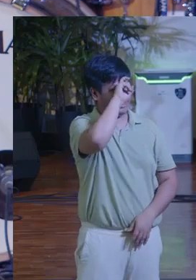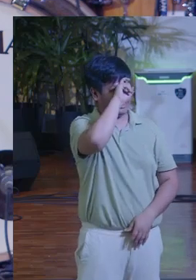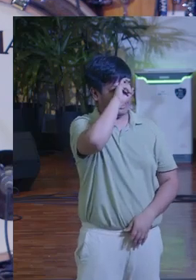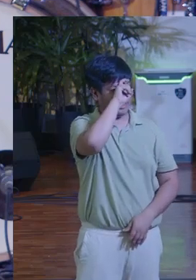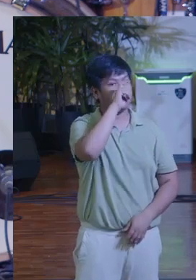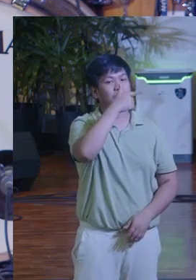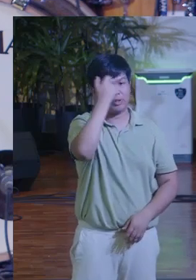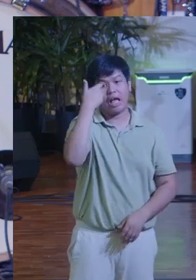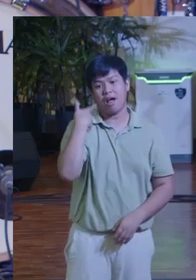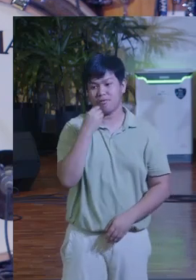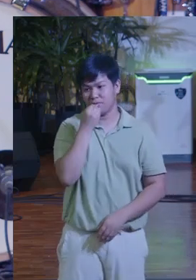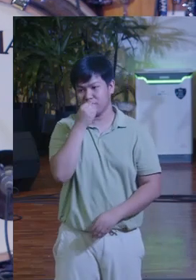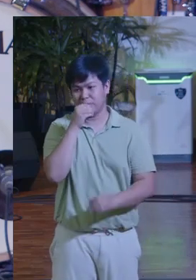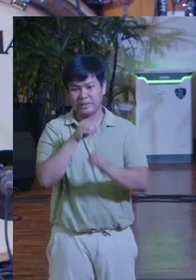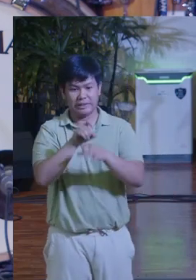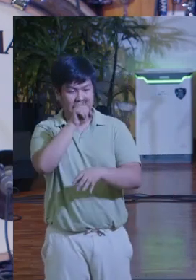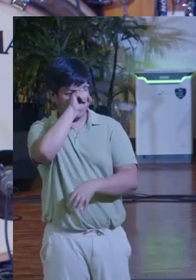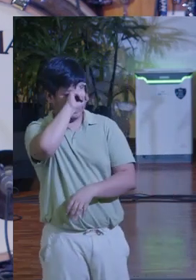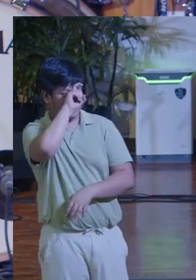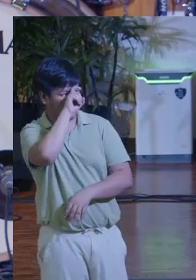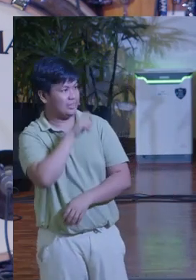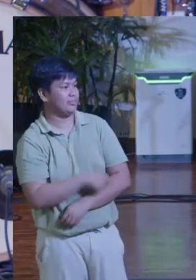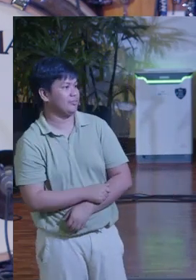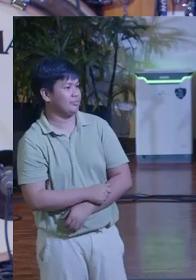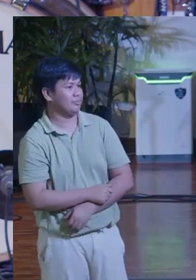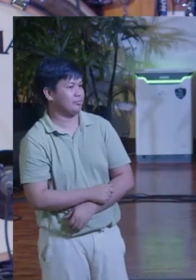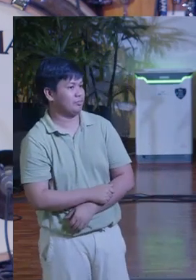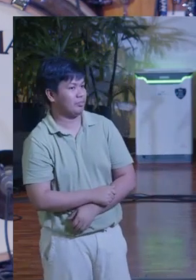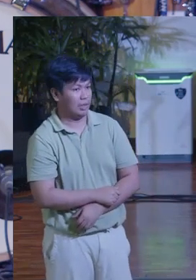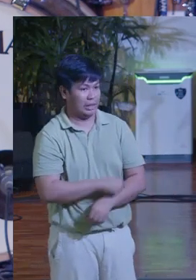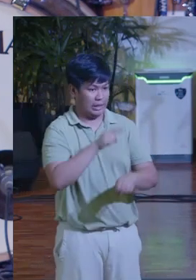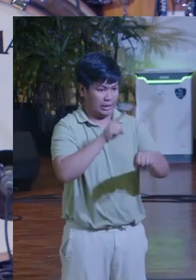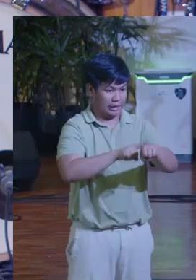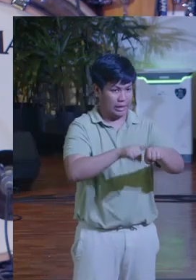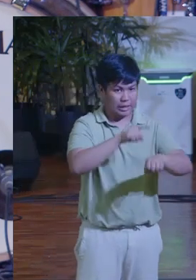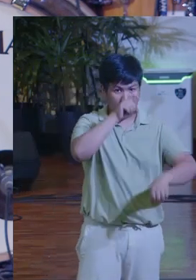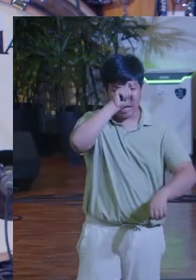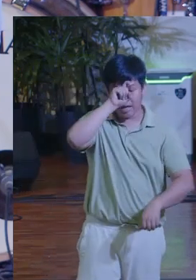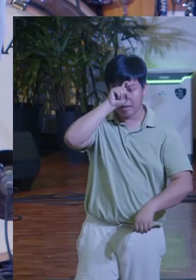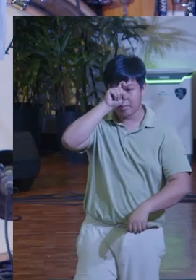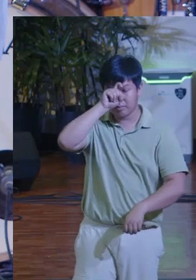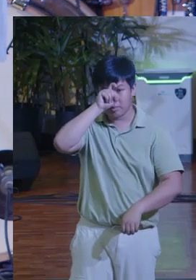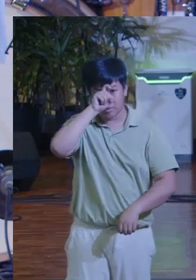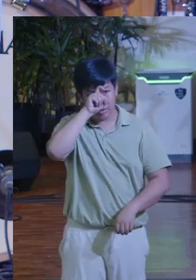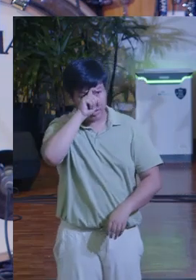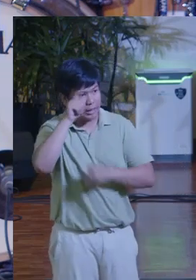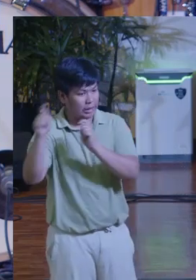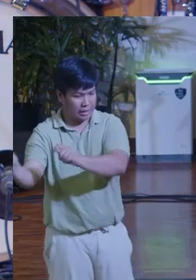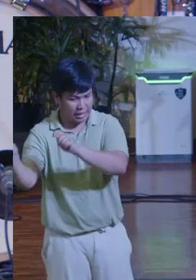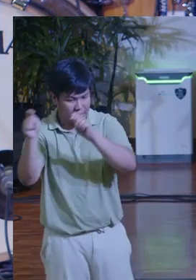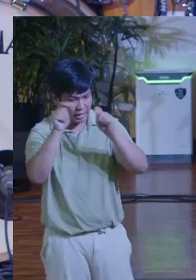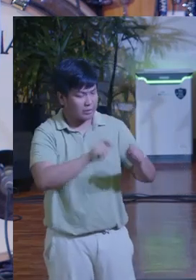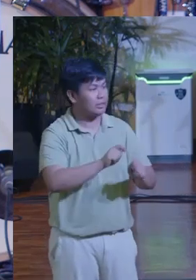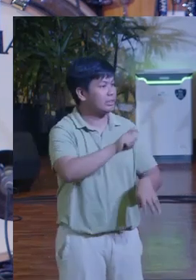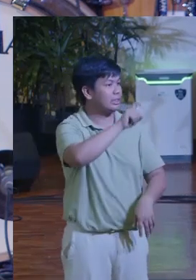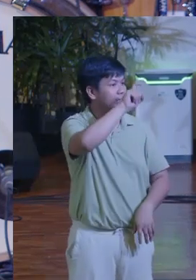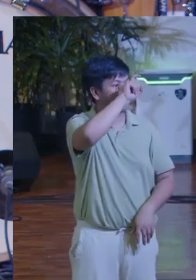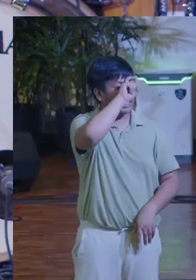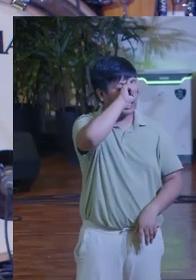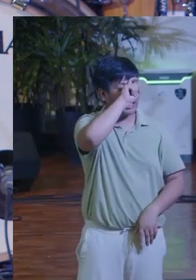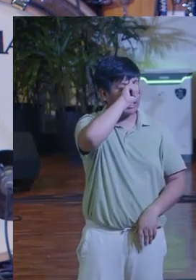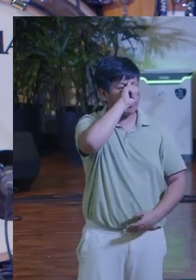lahat, ang kanyang pamilya, na noong panahon na sila ay lumipat sa Egypt, ay